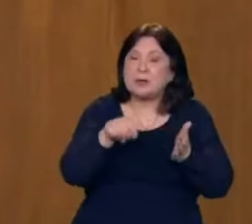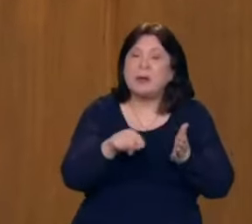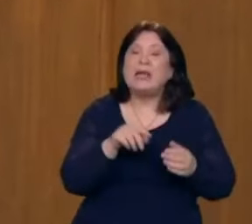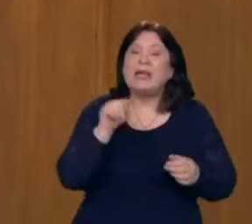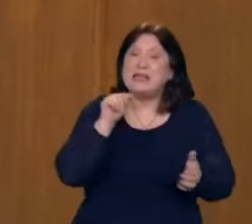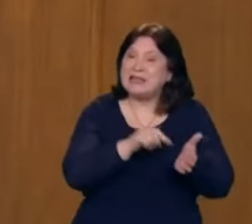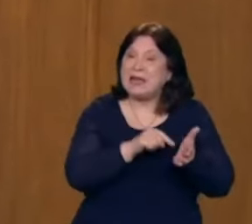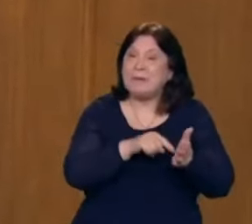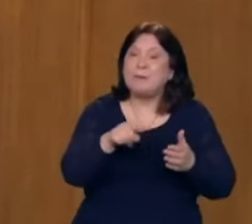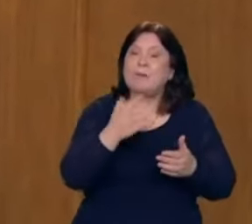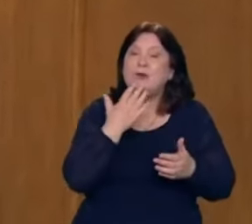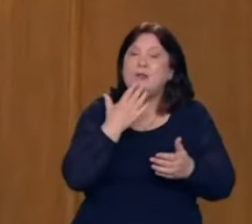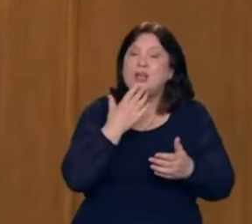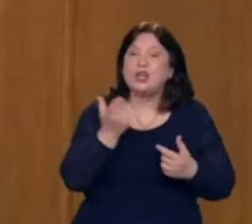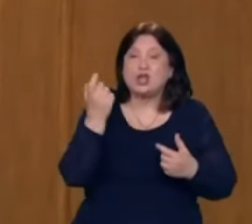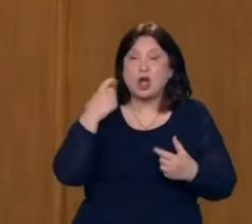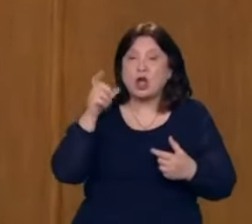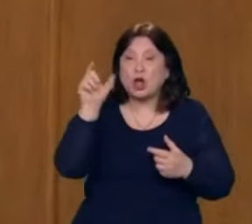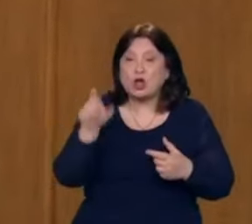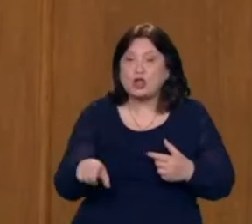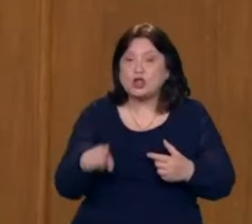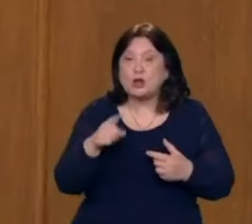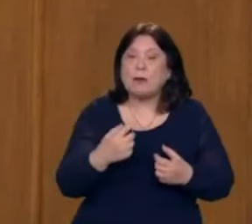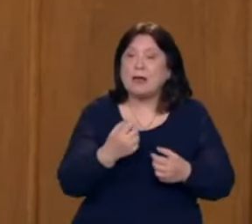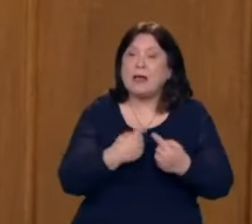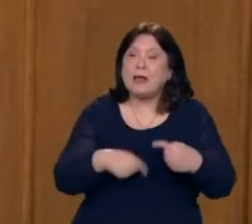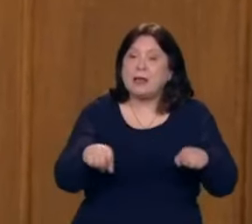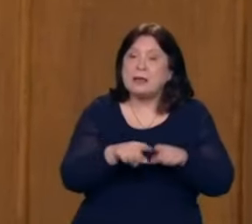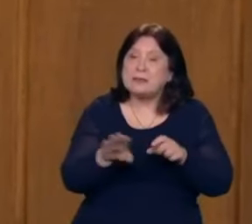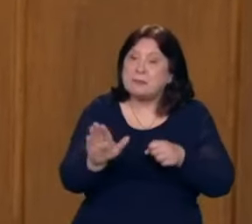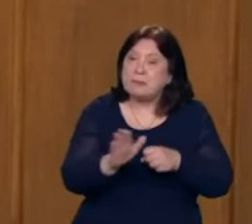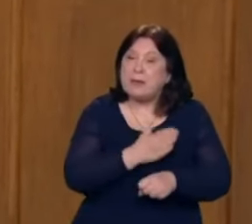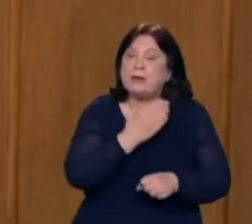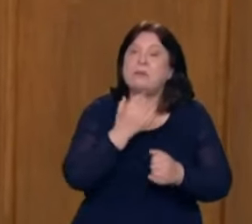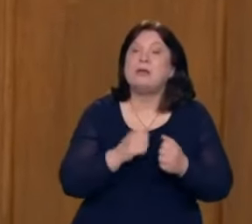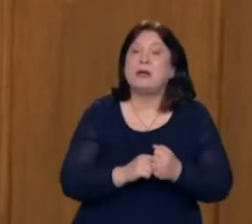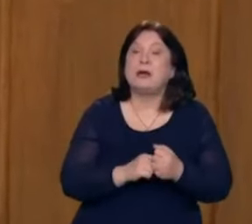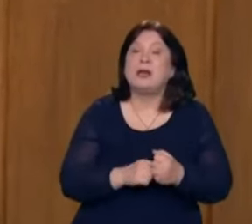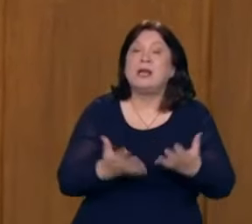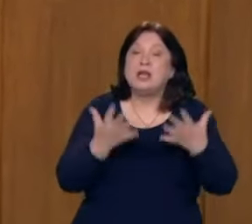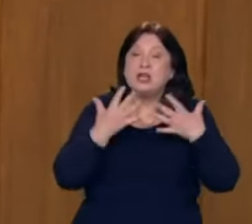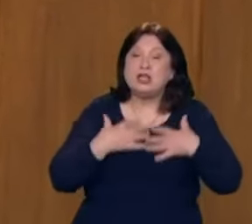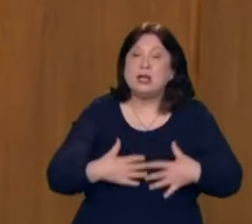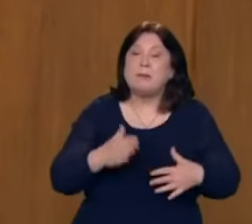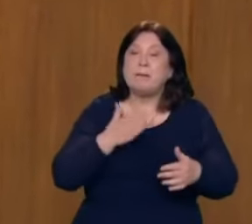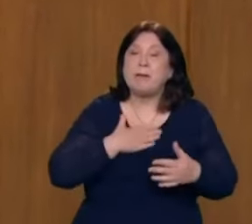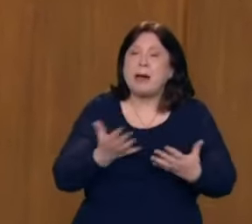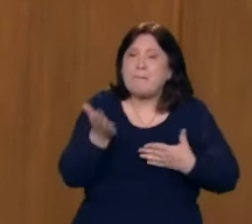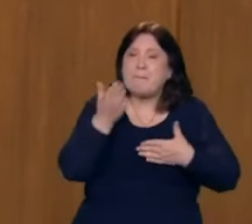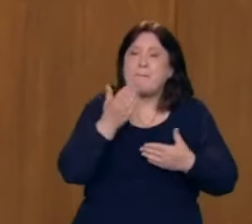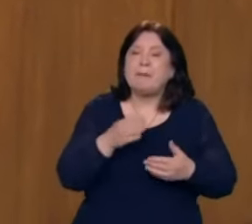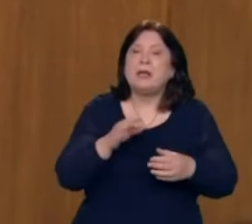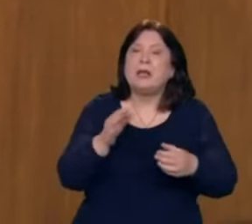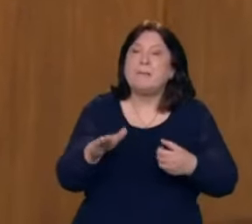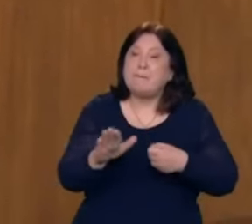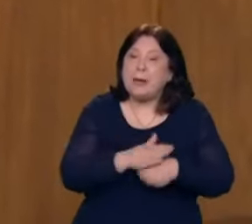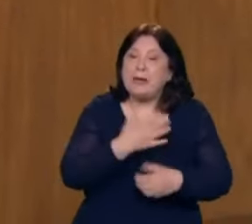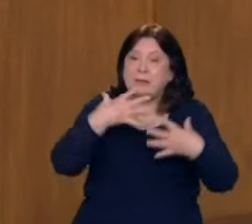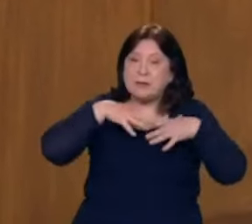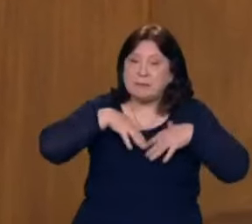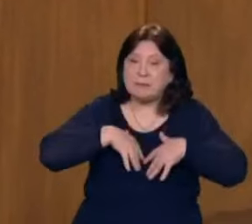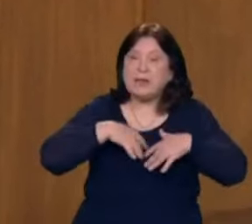że osoba się spełnia czyli doprowadza siebie do pełni przez dobre